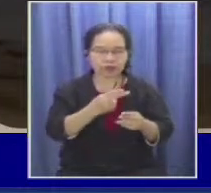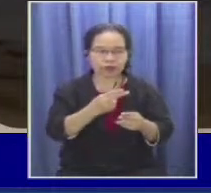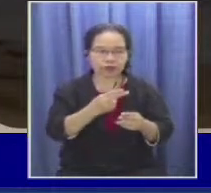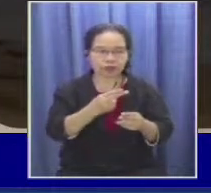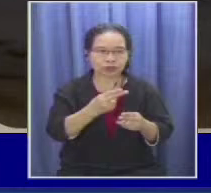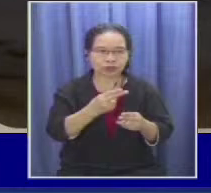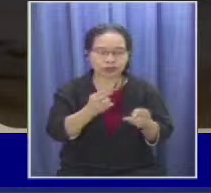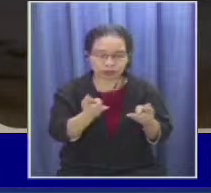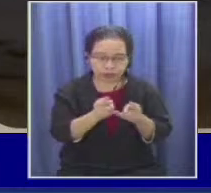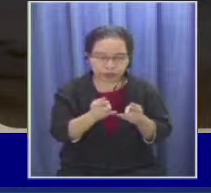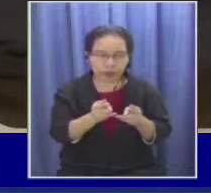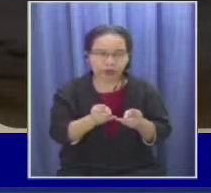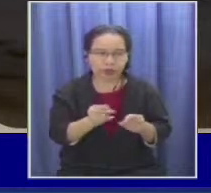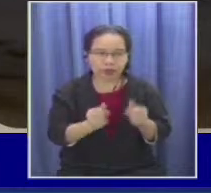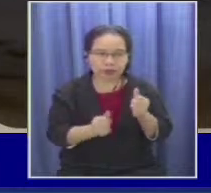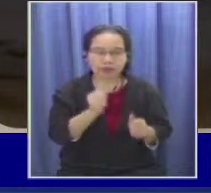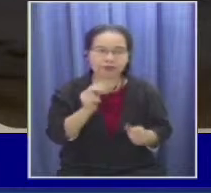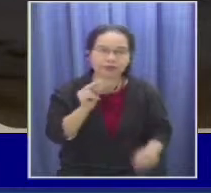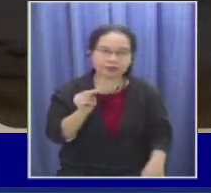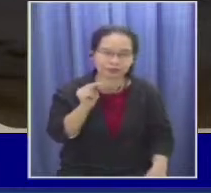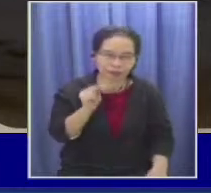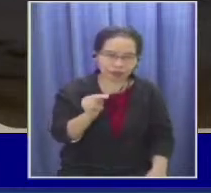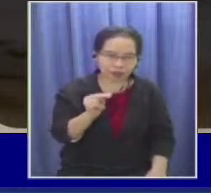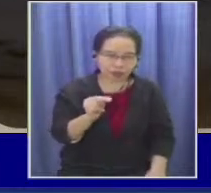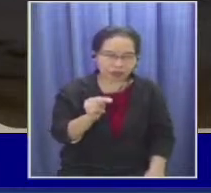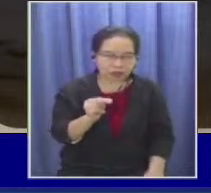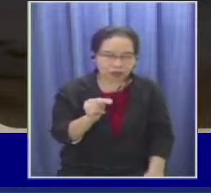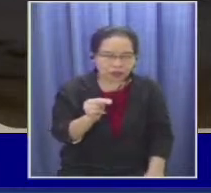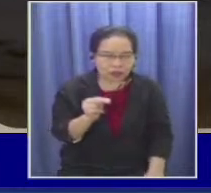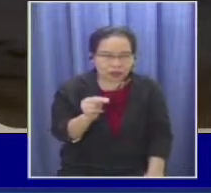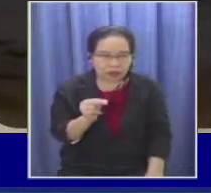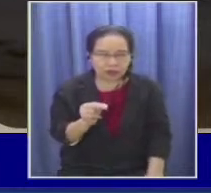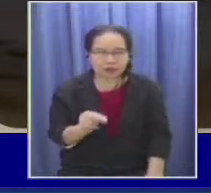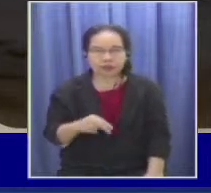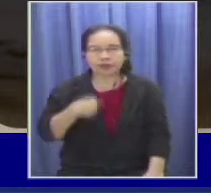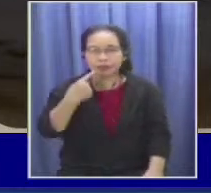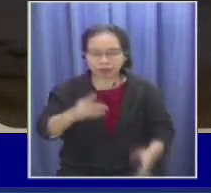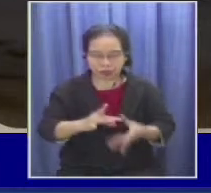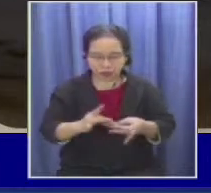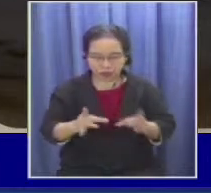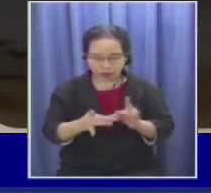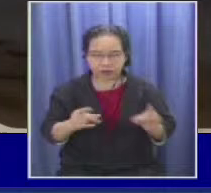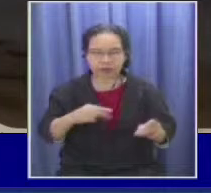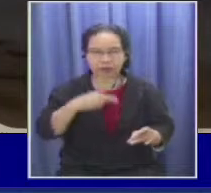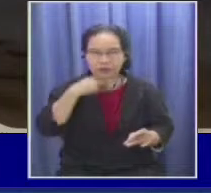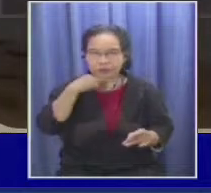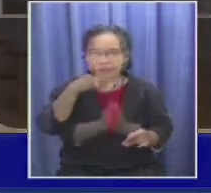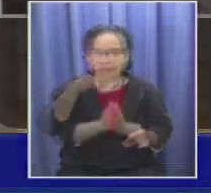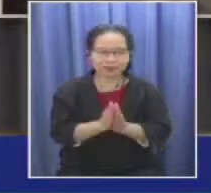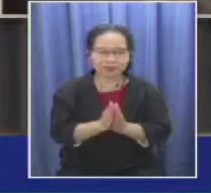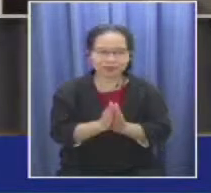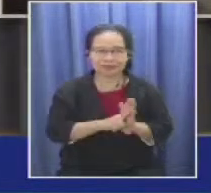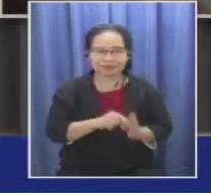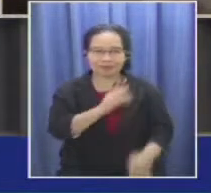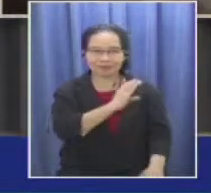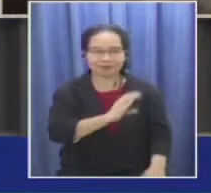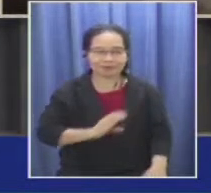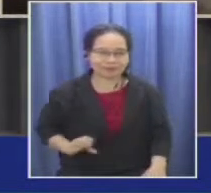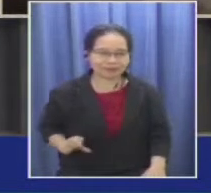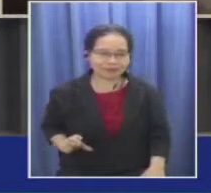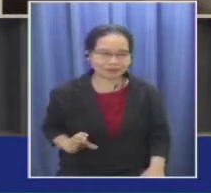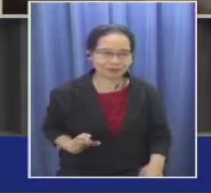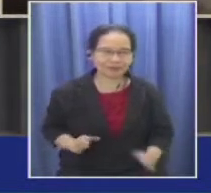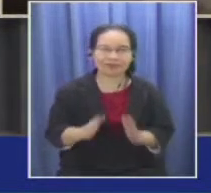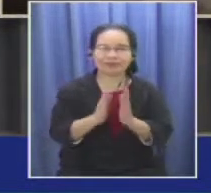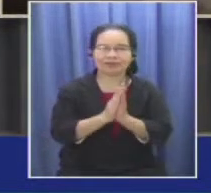Mateus na wɔkan no kan asomafo du baako no ho anuanom sɛ mo amuhunu a wɔn mpaebɔ no